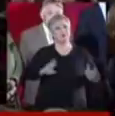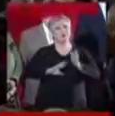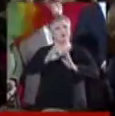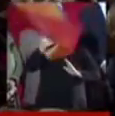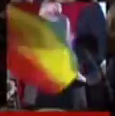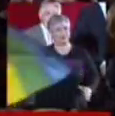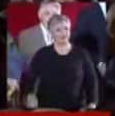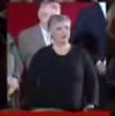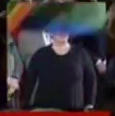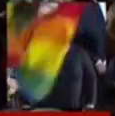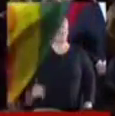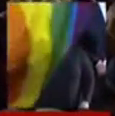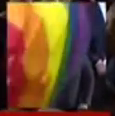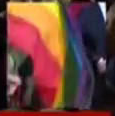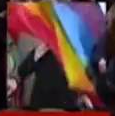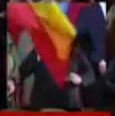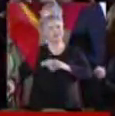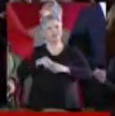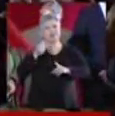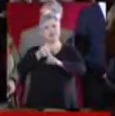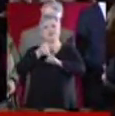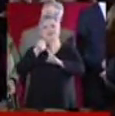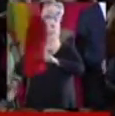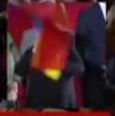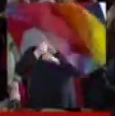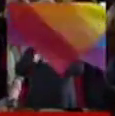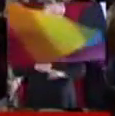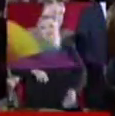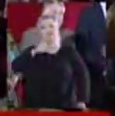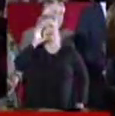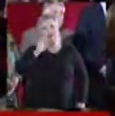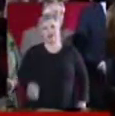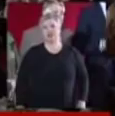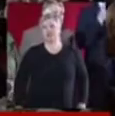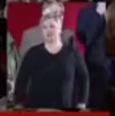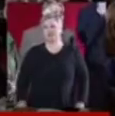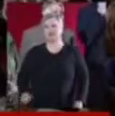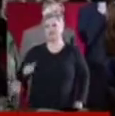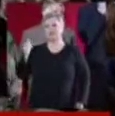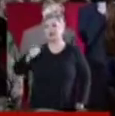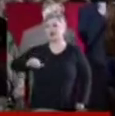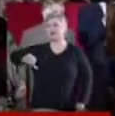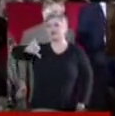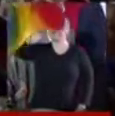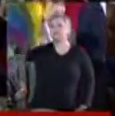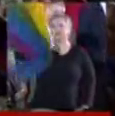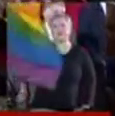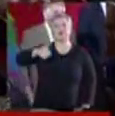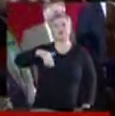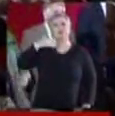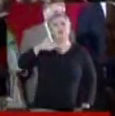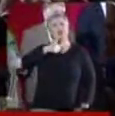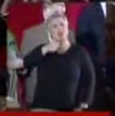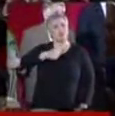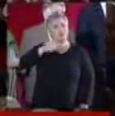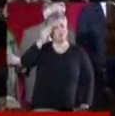είναι στην πρώτη γραμμή των αγώνων γιατί αυτό σημαίνει αριστεία να αριστεύει στα γράμματα στις τέχνες στον πολιτισμό αλλά και στους αγώνες για να